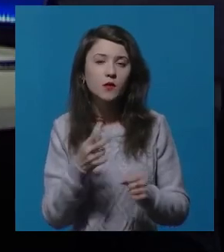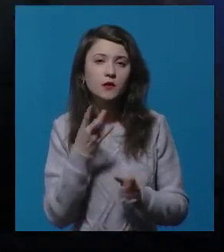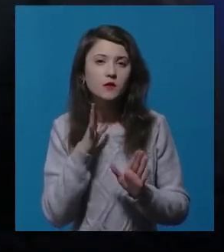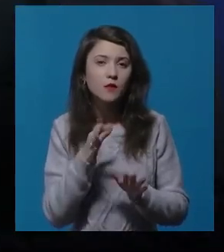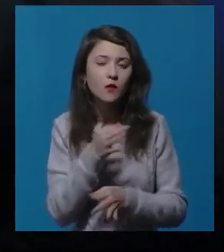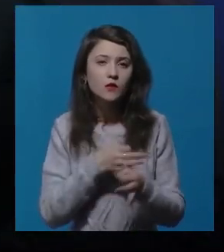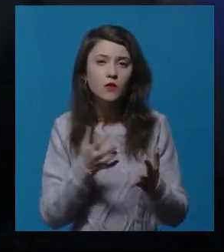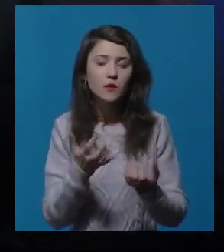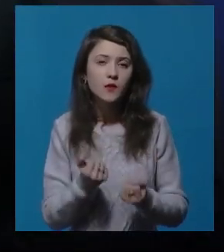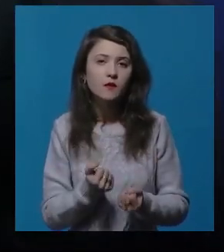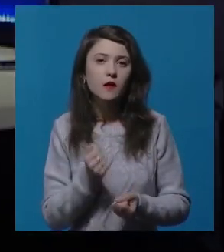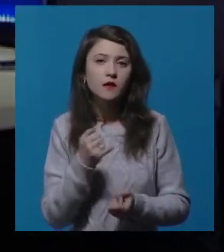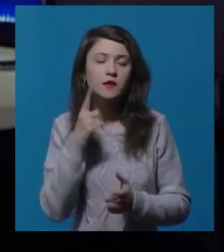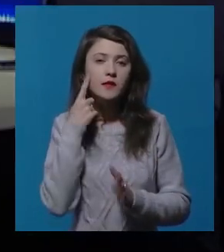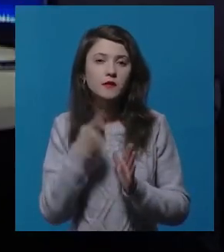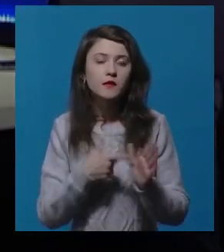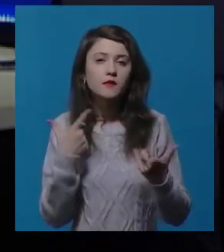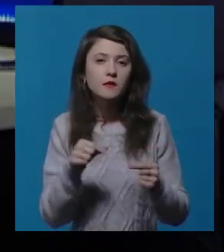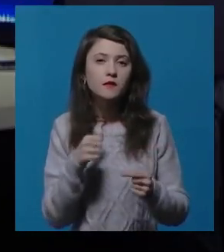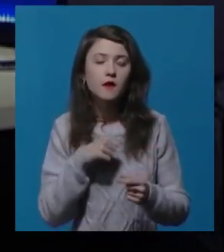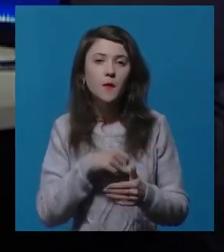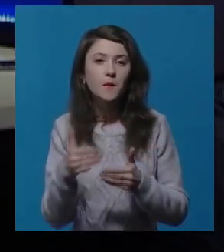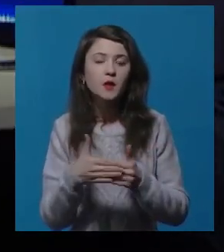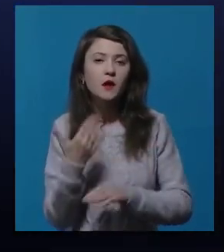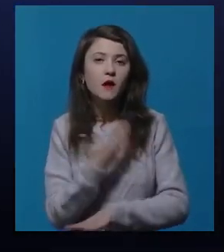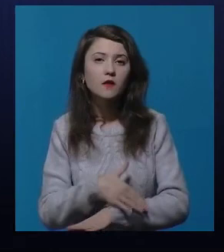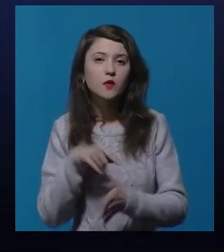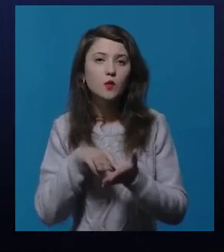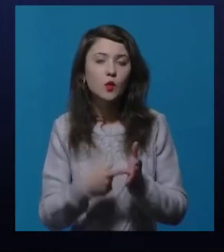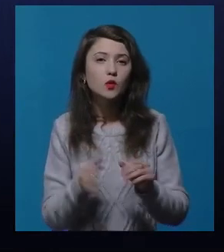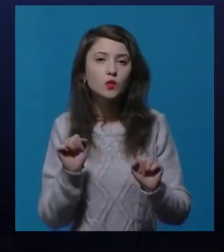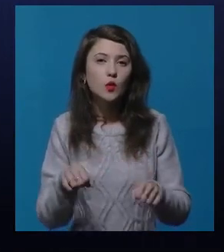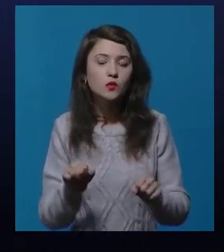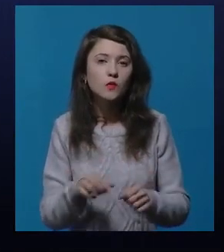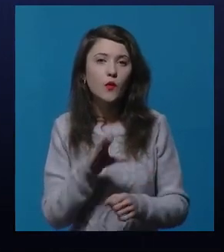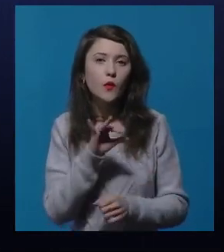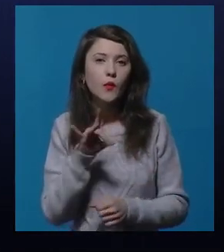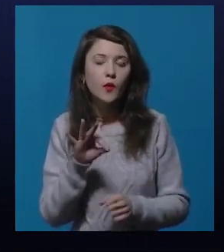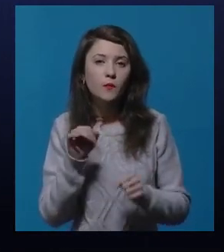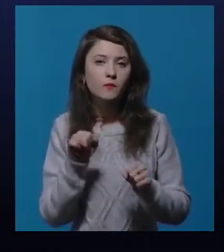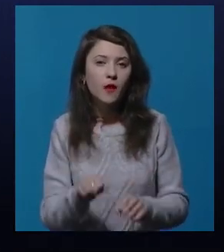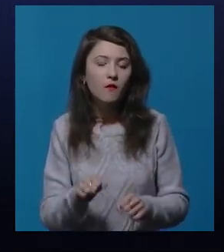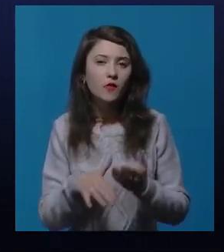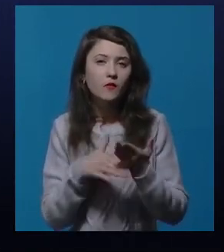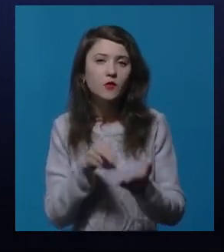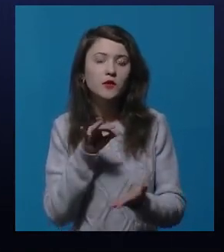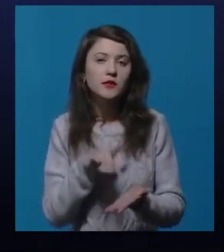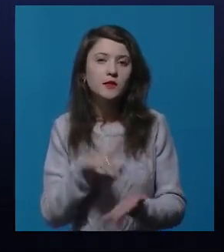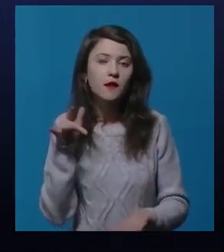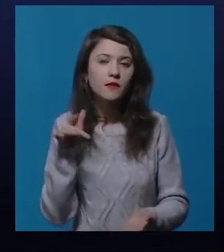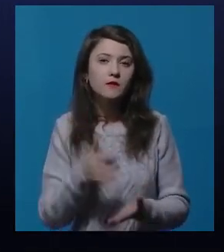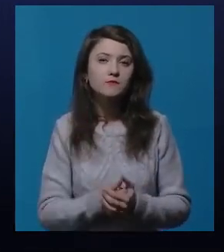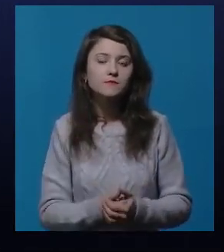консультацію отримати, а й дізнатися, де найближча адреса точки доступу. Тобто бюро правової допомоги чи центру правової допомоги.